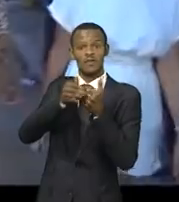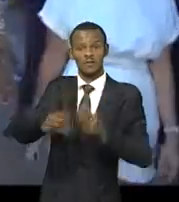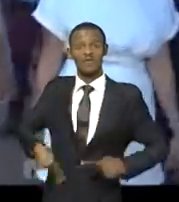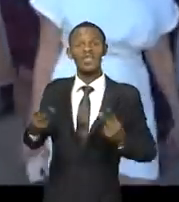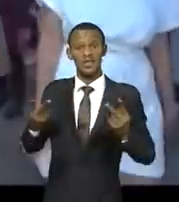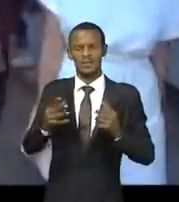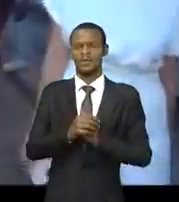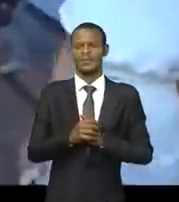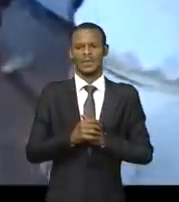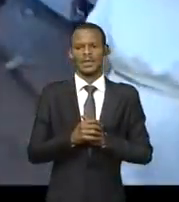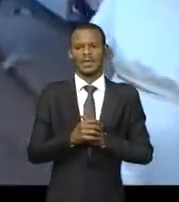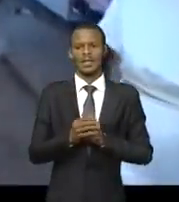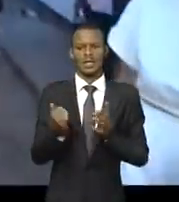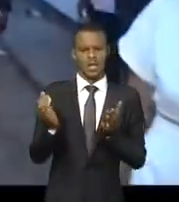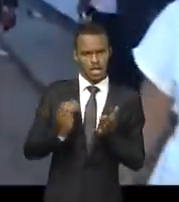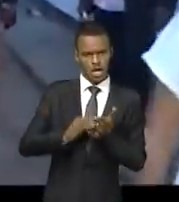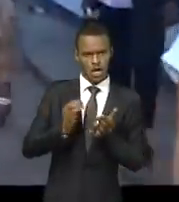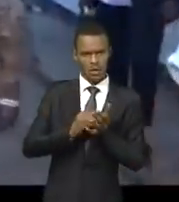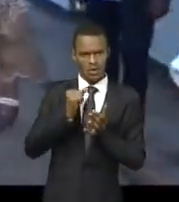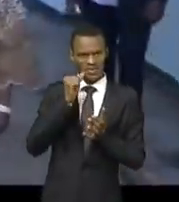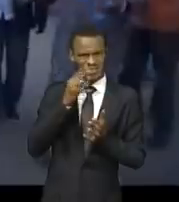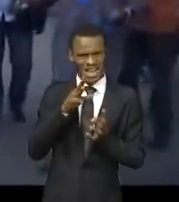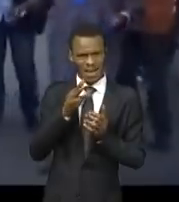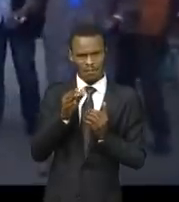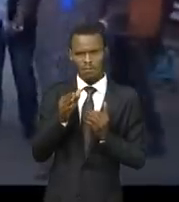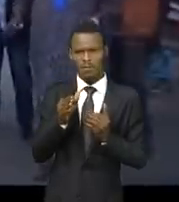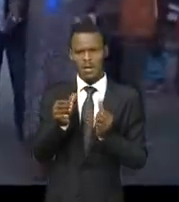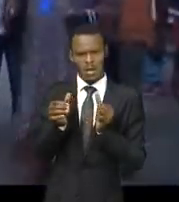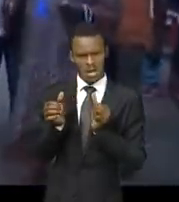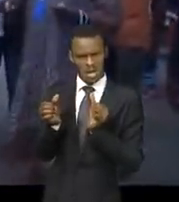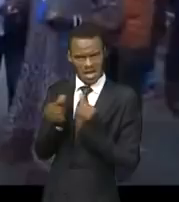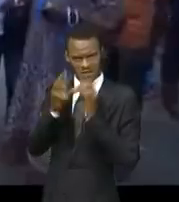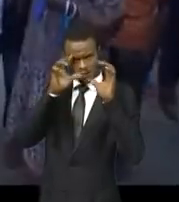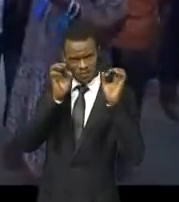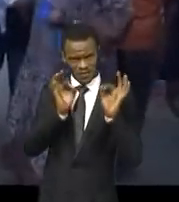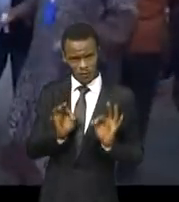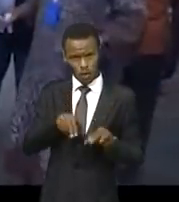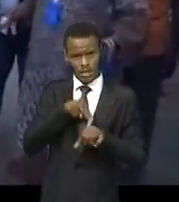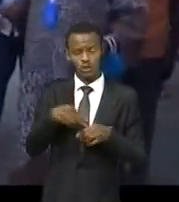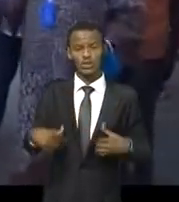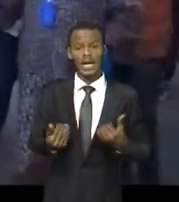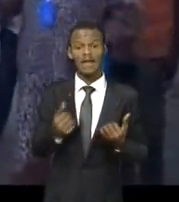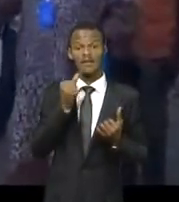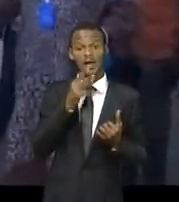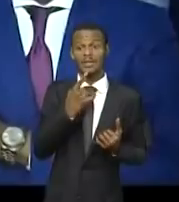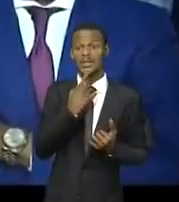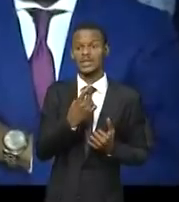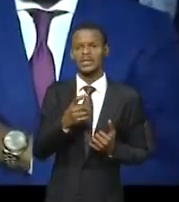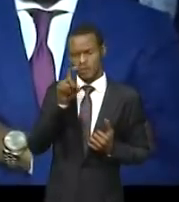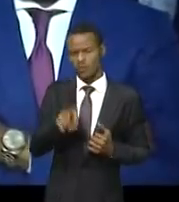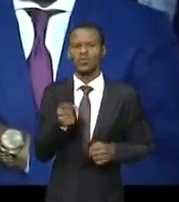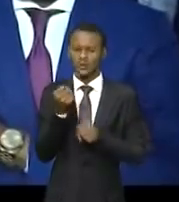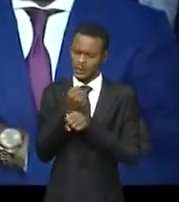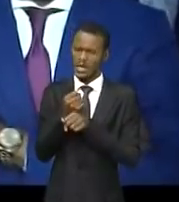Jenny Bosengo encourage le président du Forum national de la jeunesse à travailler en faveur de ses enfants démunis. Aujourd'hui,